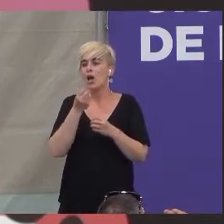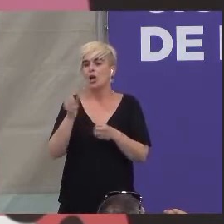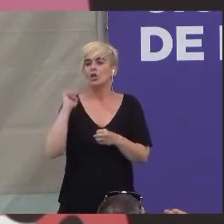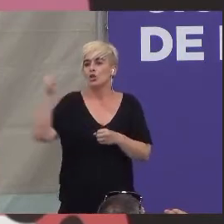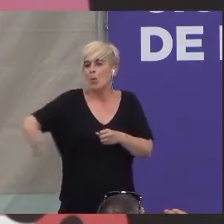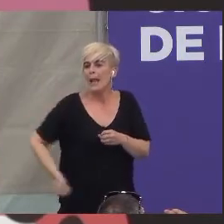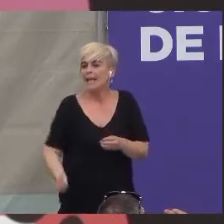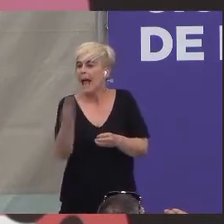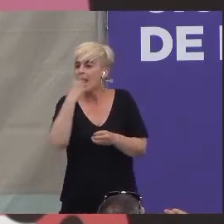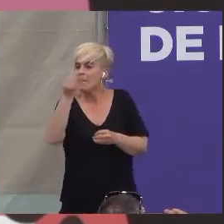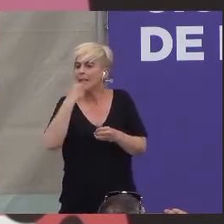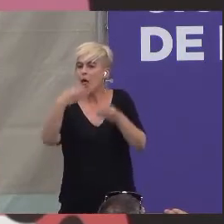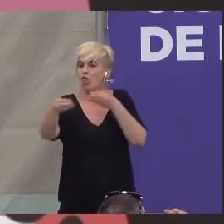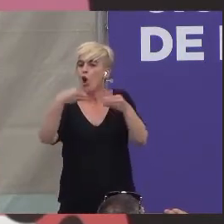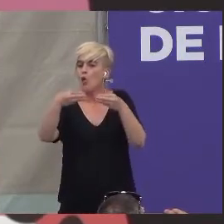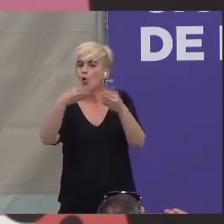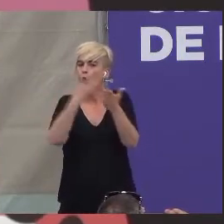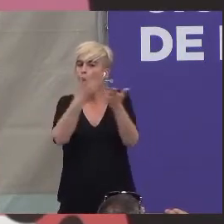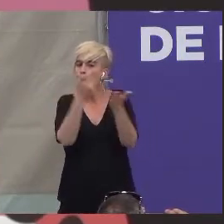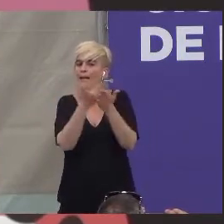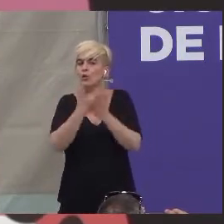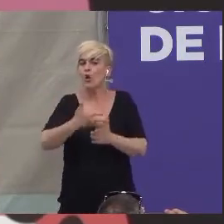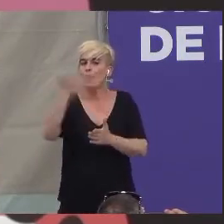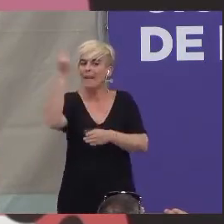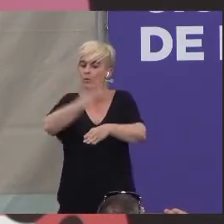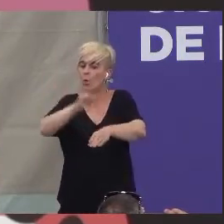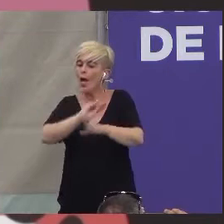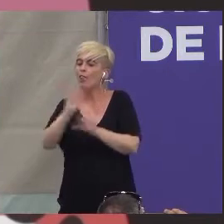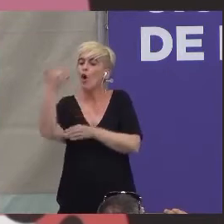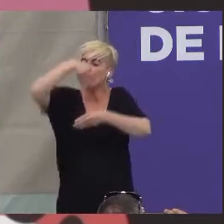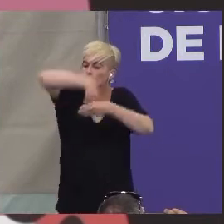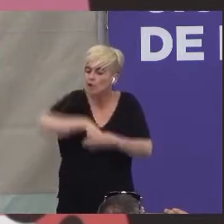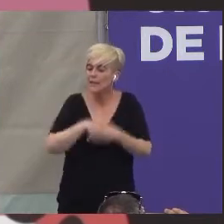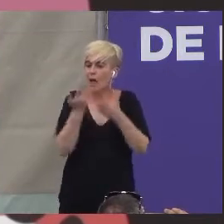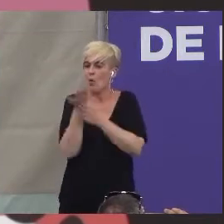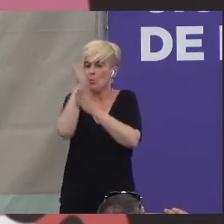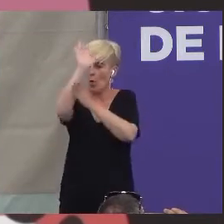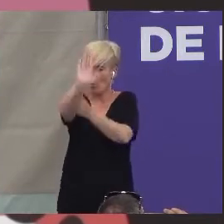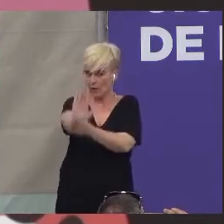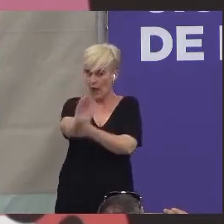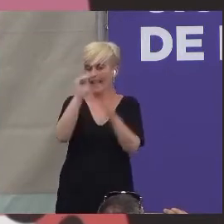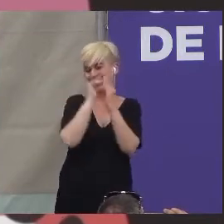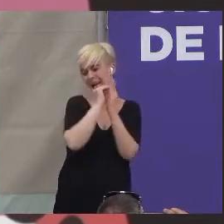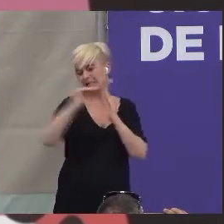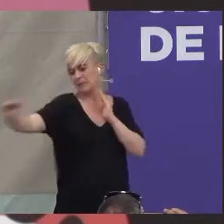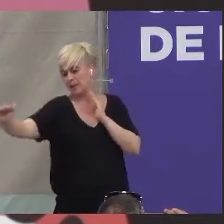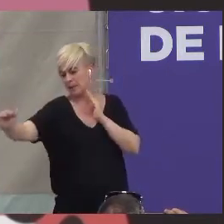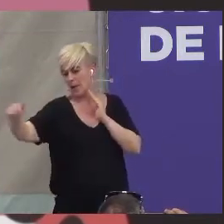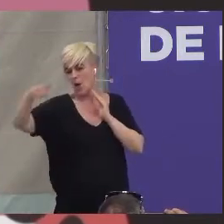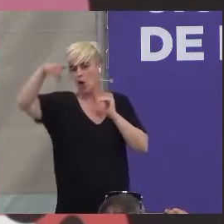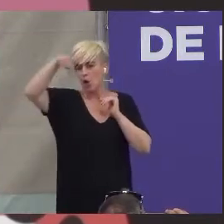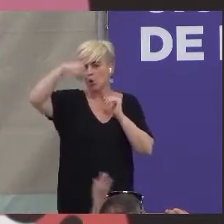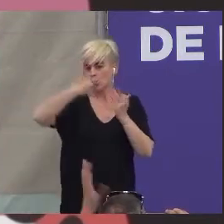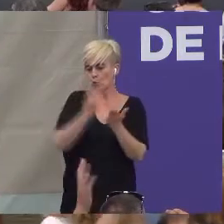pels seus documents que en Més Morat hem integrat completament per a fer aquestes propostes transversals en el